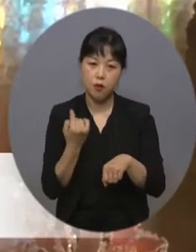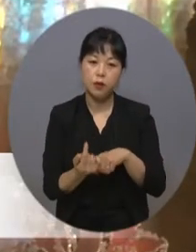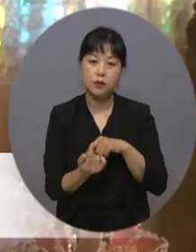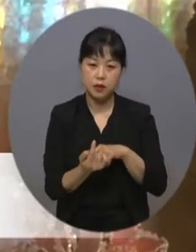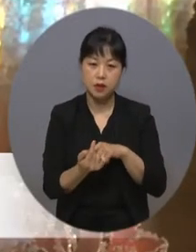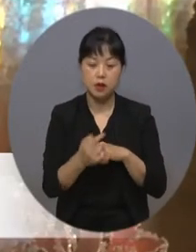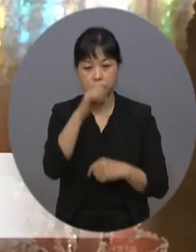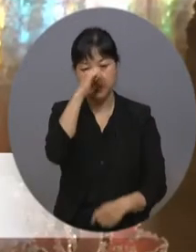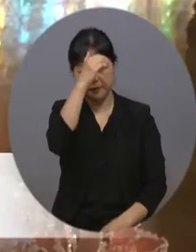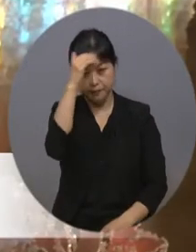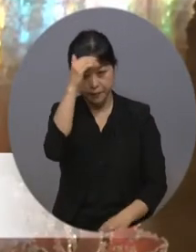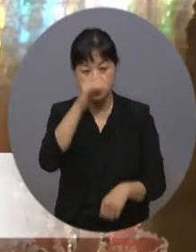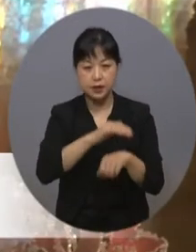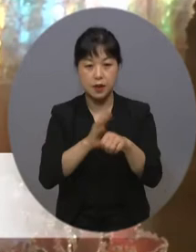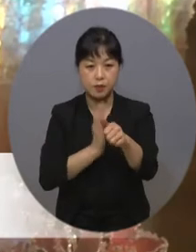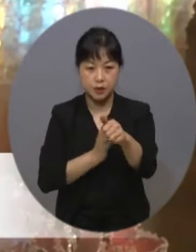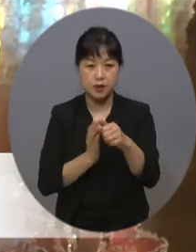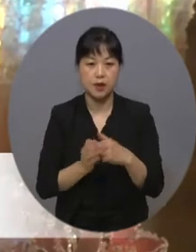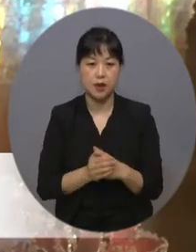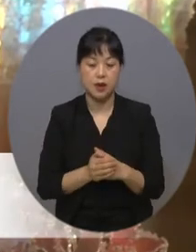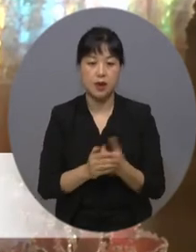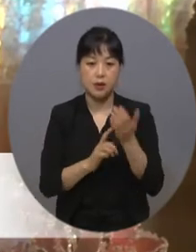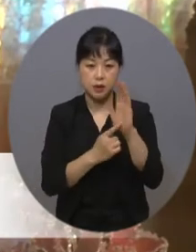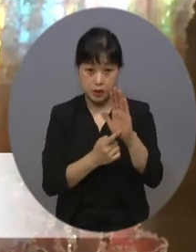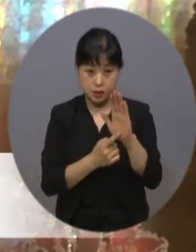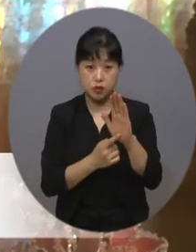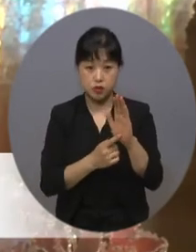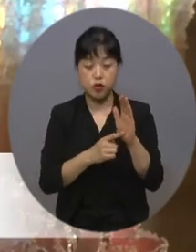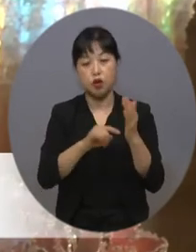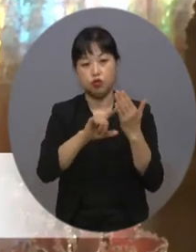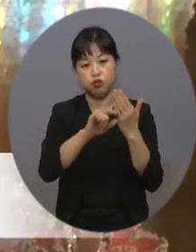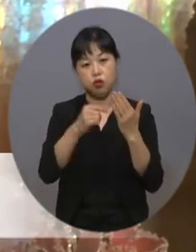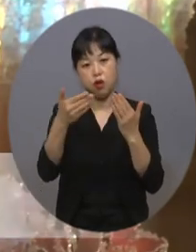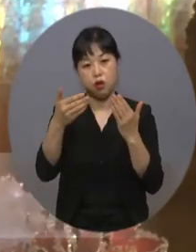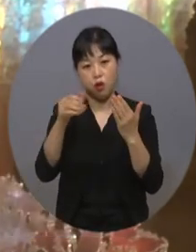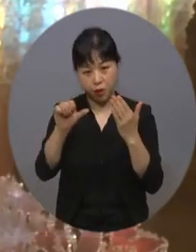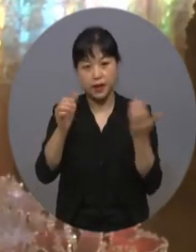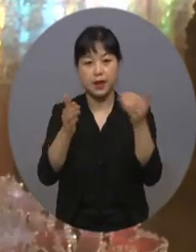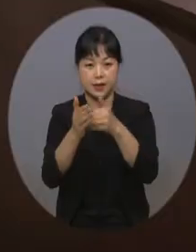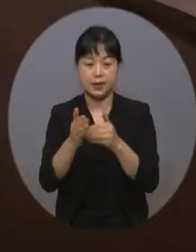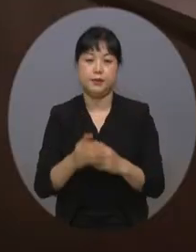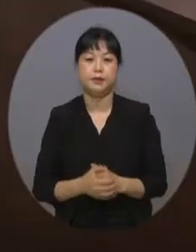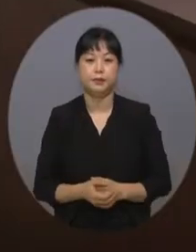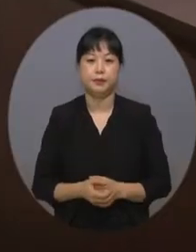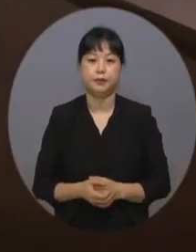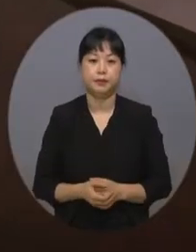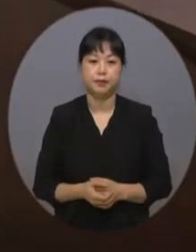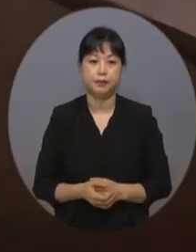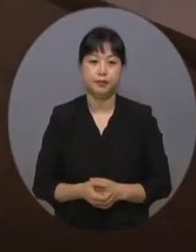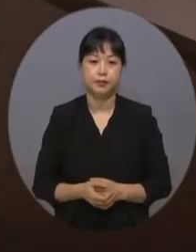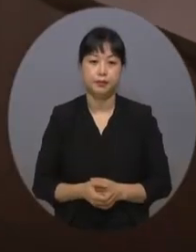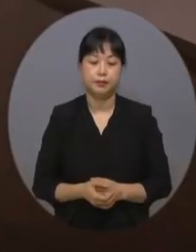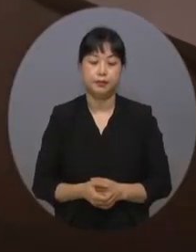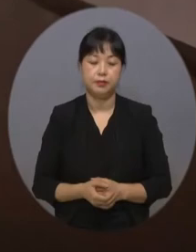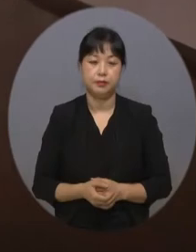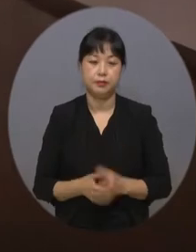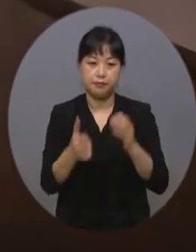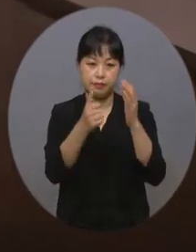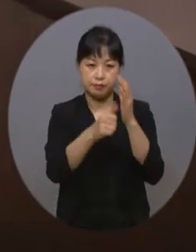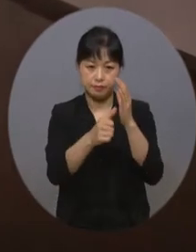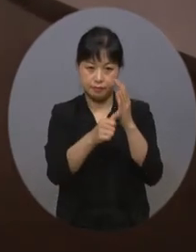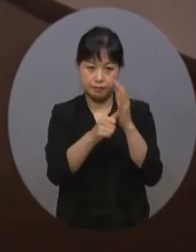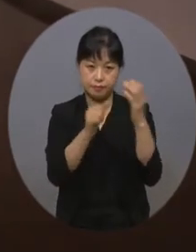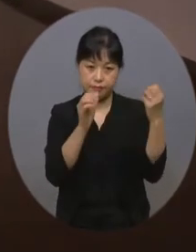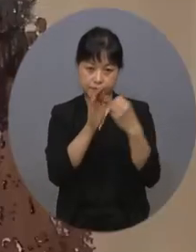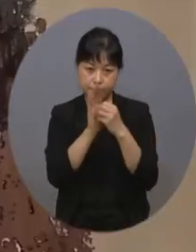감상이 되길 바랍니다. 전시는 9월 5일까지 이루어집니다. 물체에 반사되는 빛의 성질을